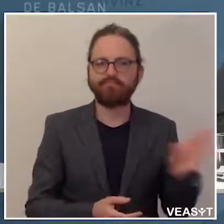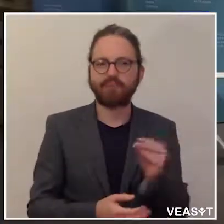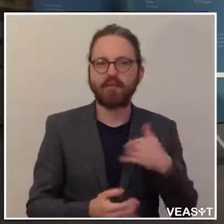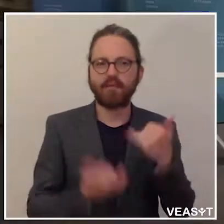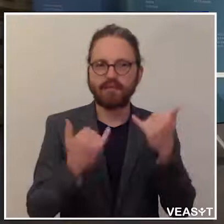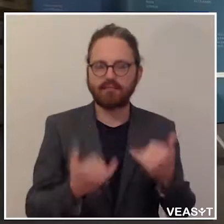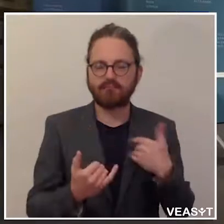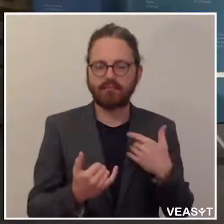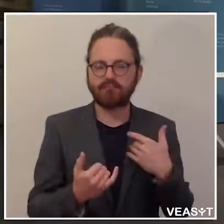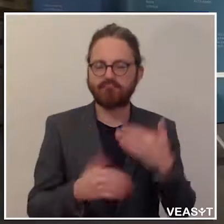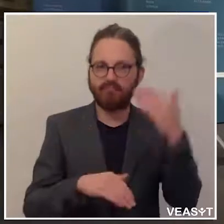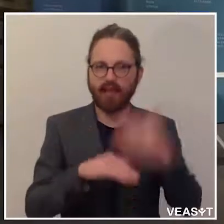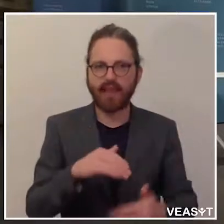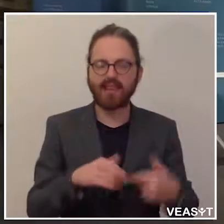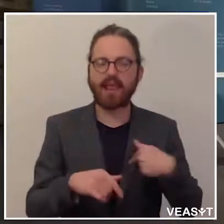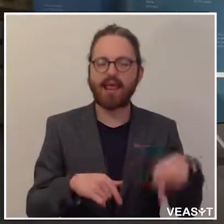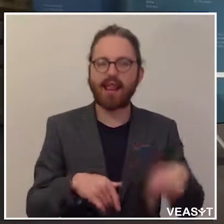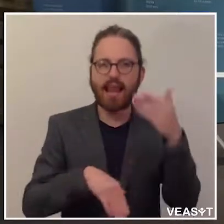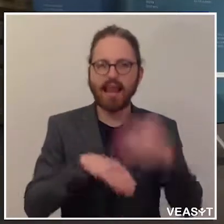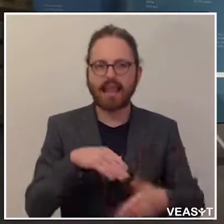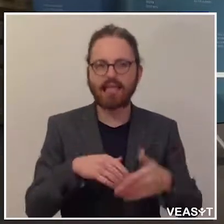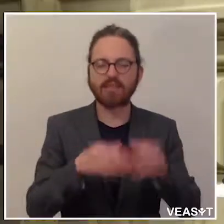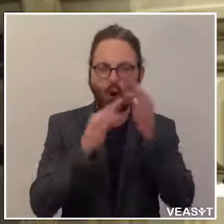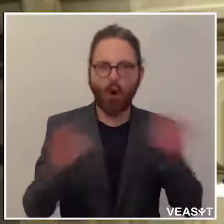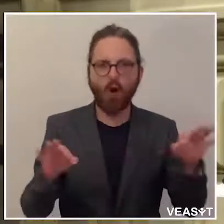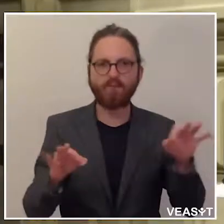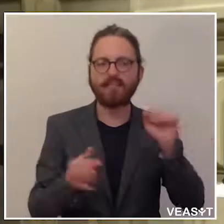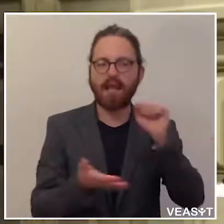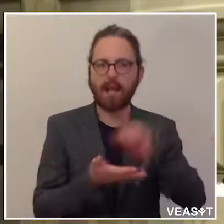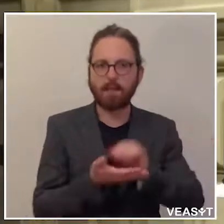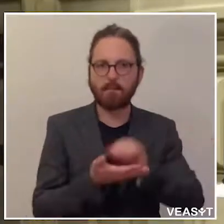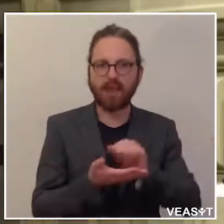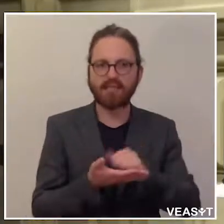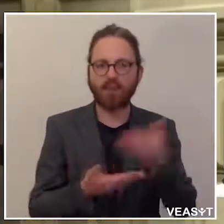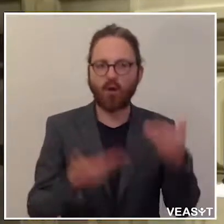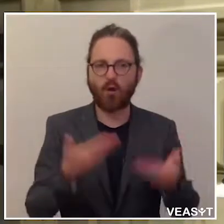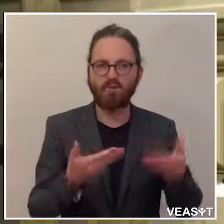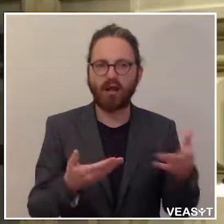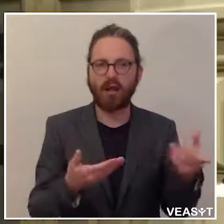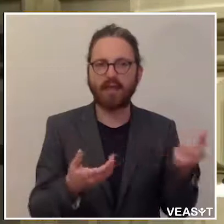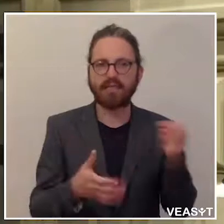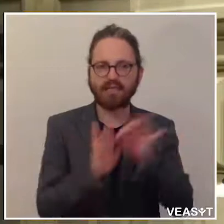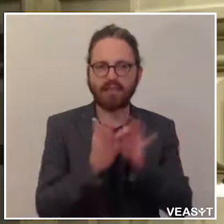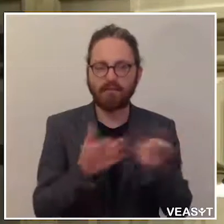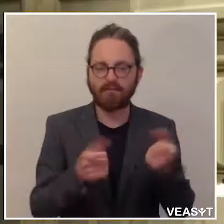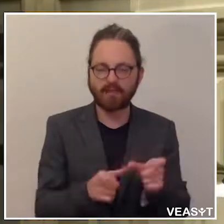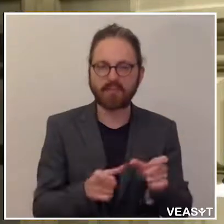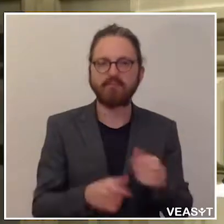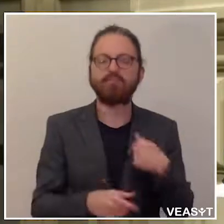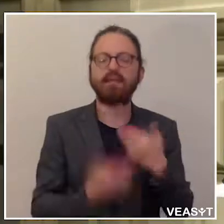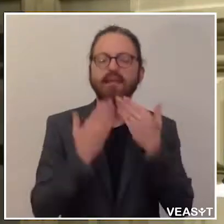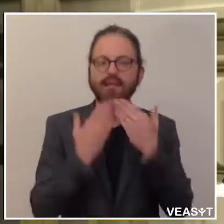da mezzi practice of its lento milly fix landis media in